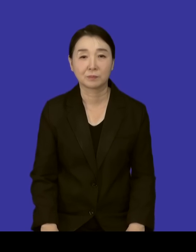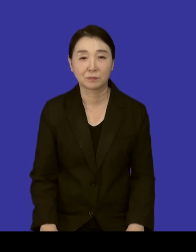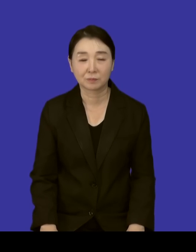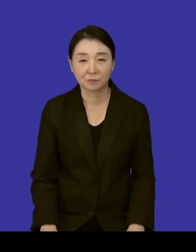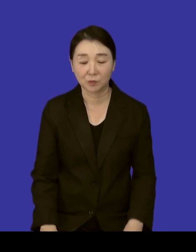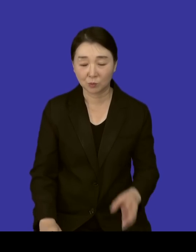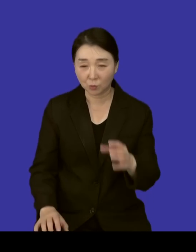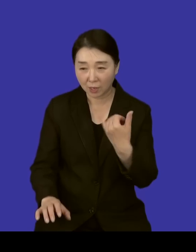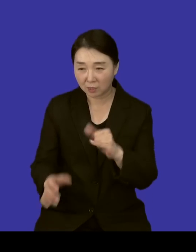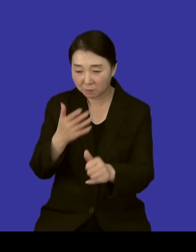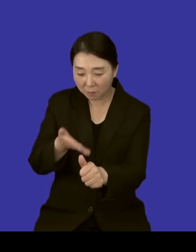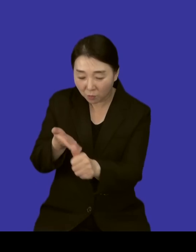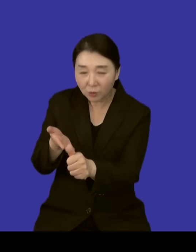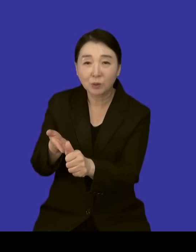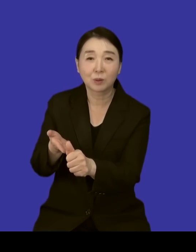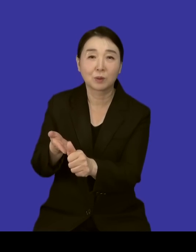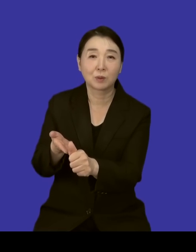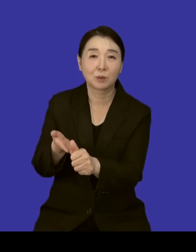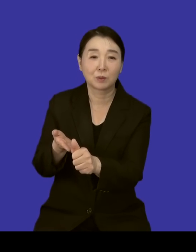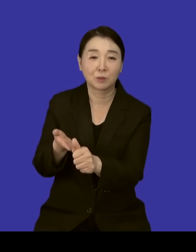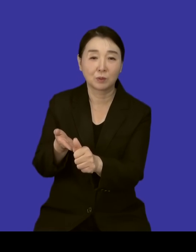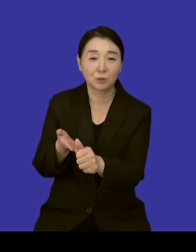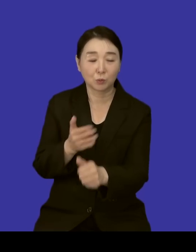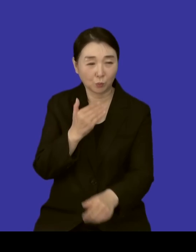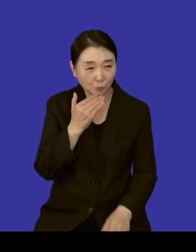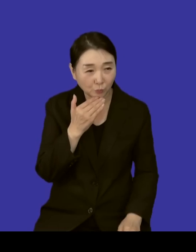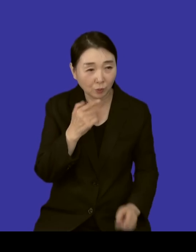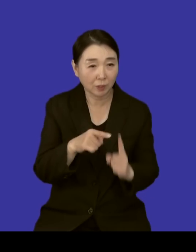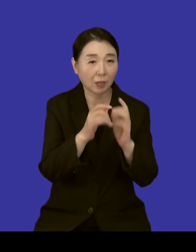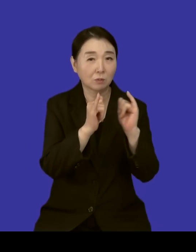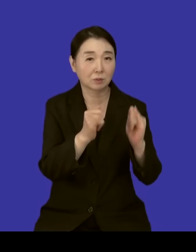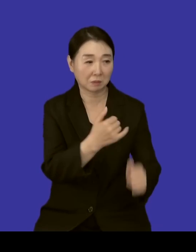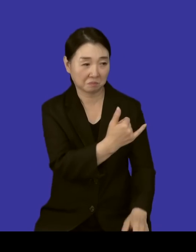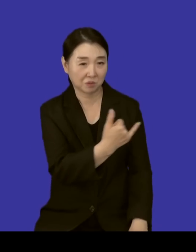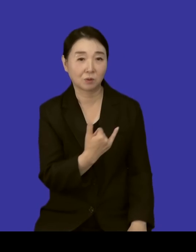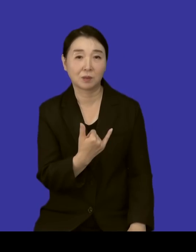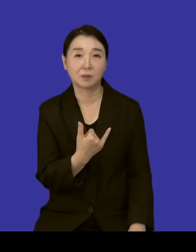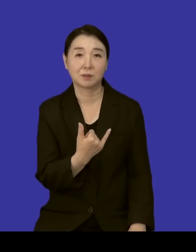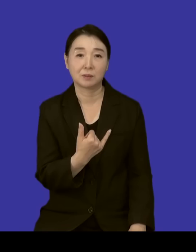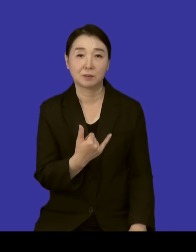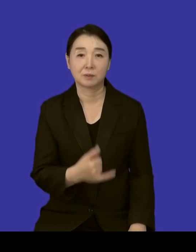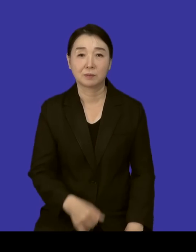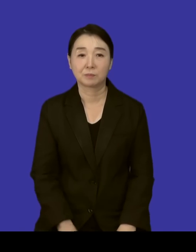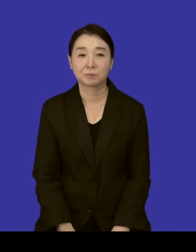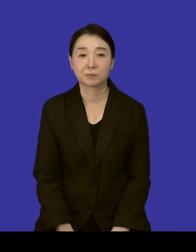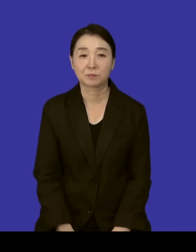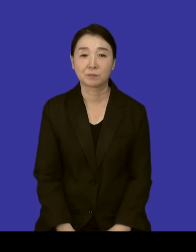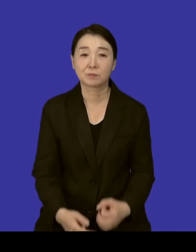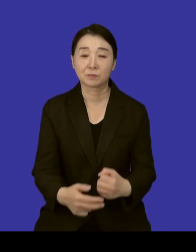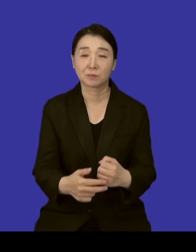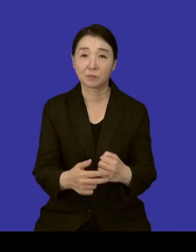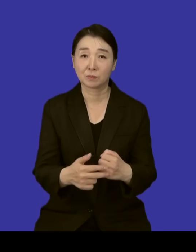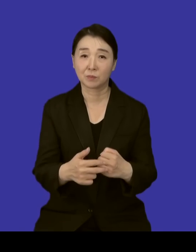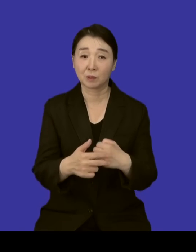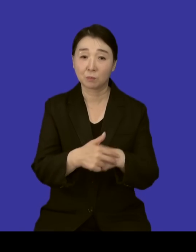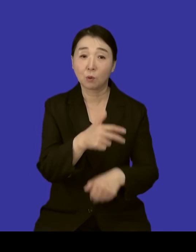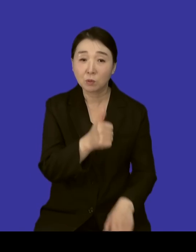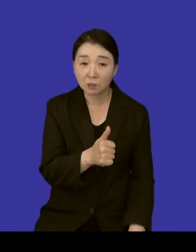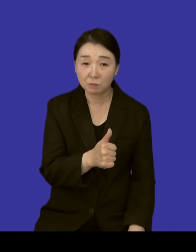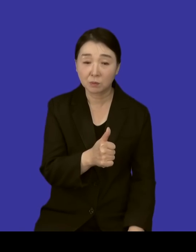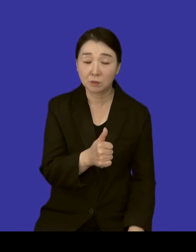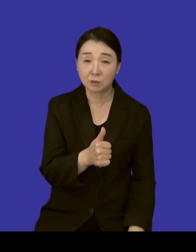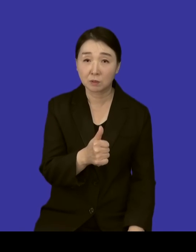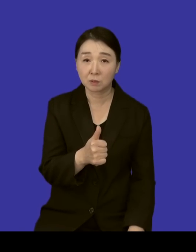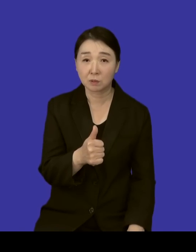밥을 먹였죠. 예. 그래서 조금 있다 간호사가 전화가 와가지고 예. 원장님이 퇴근하다가 다시